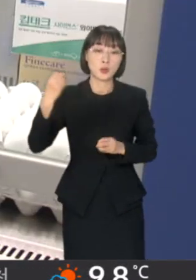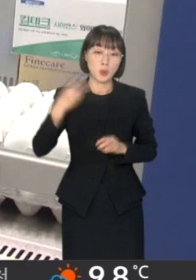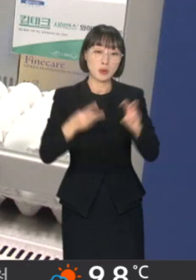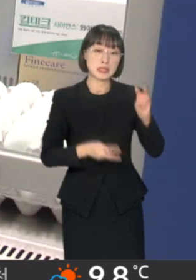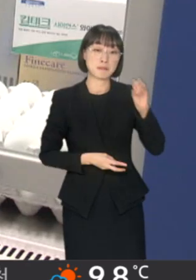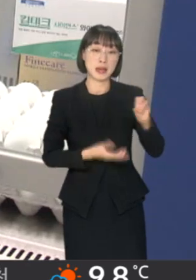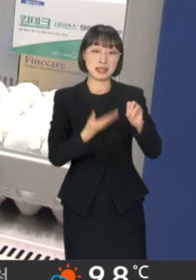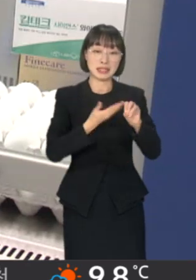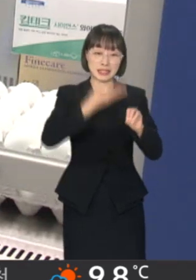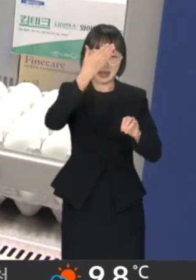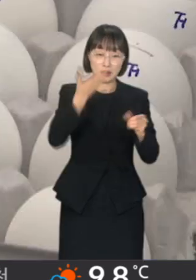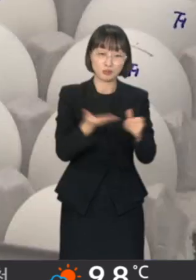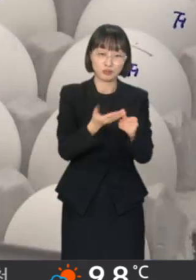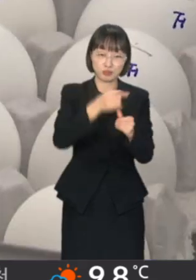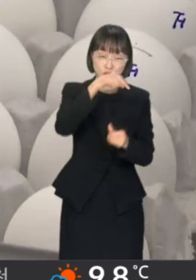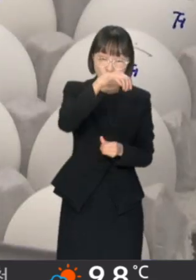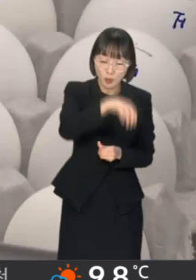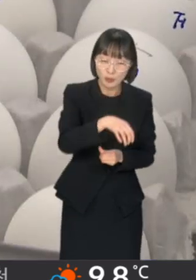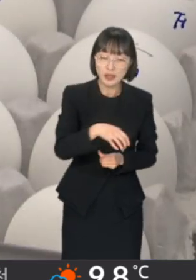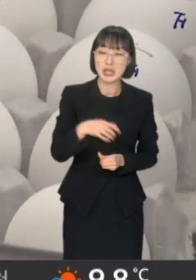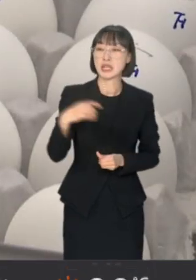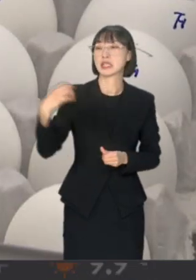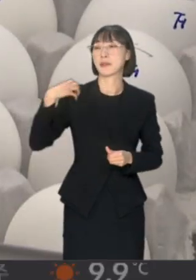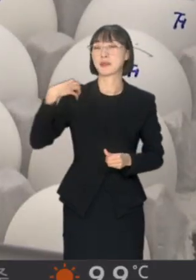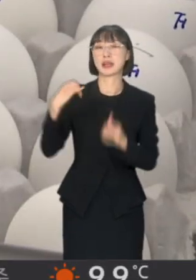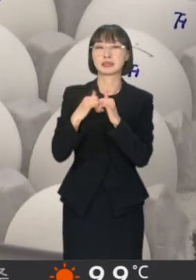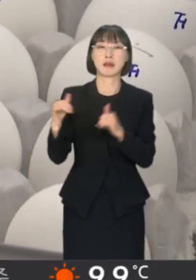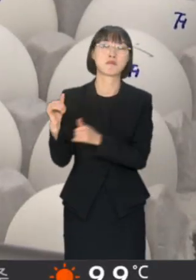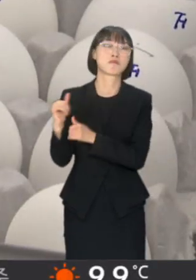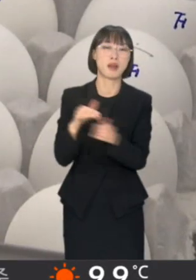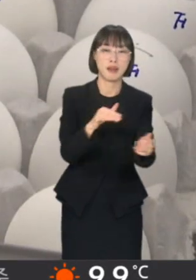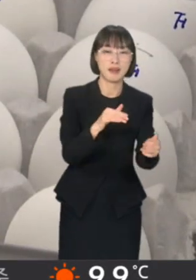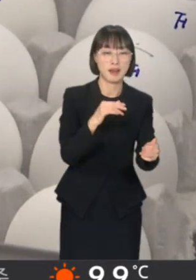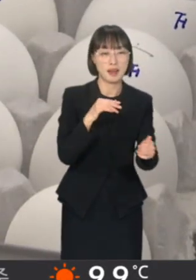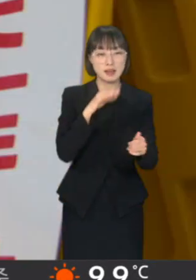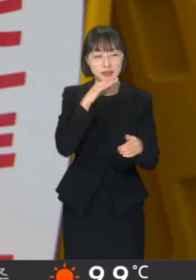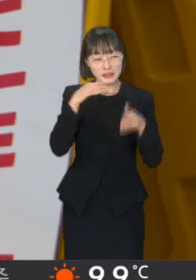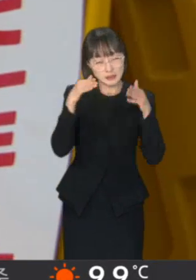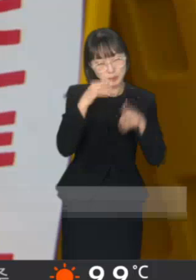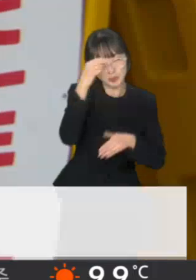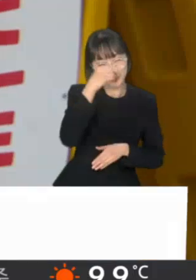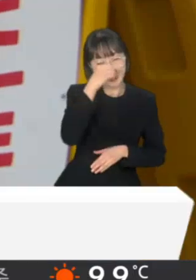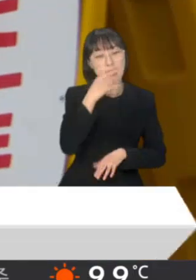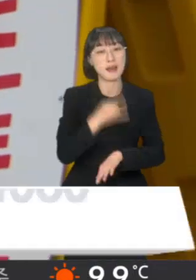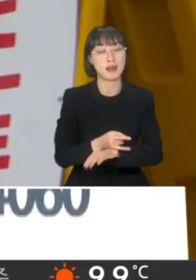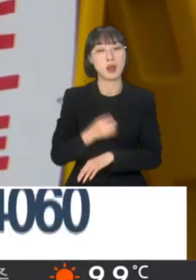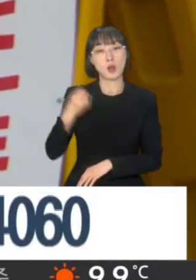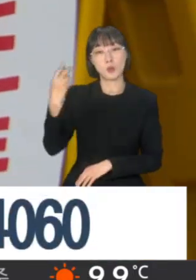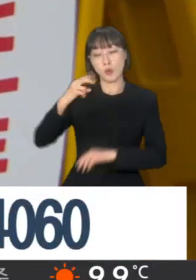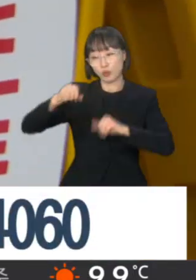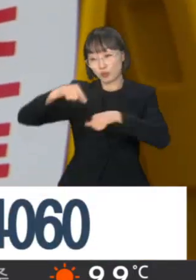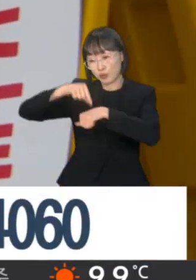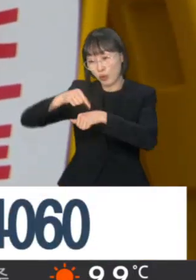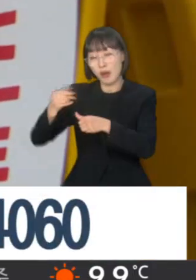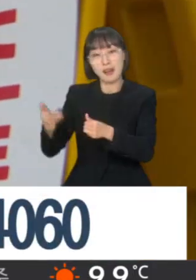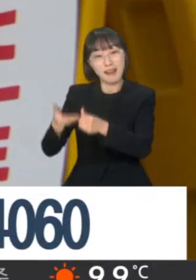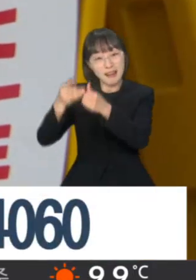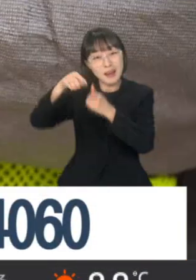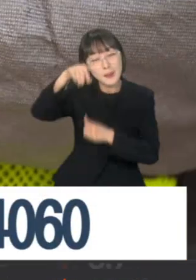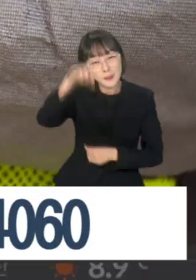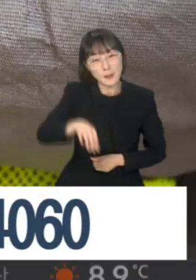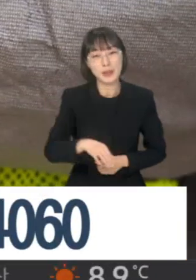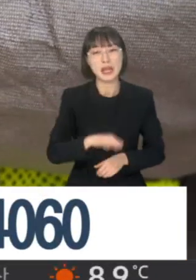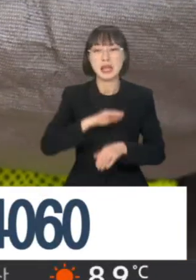70여 농장에 대해선 지역 담당관을 붙여 중점 관리합니다 또 축산농가를 향해선 기본 방역 수칙